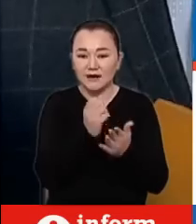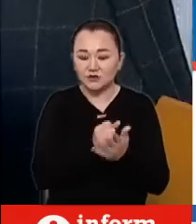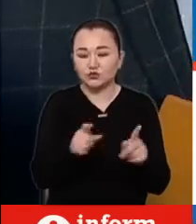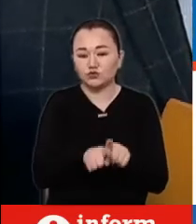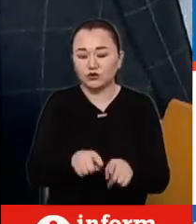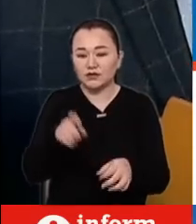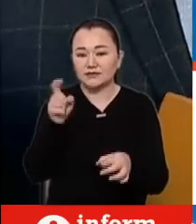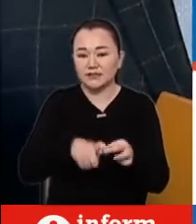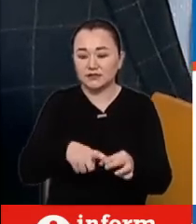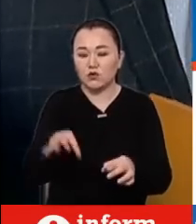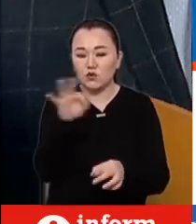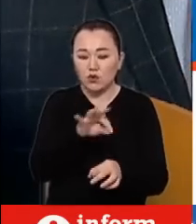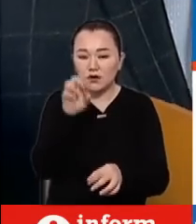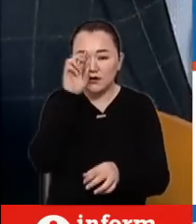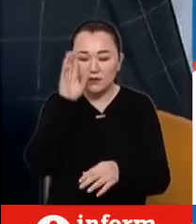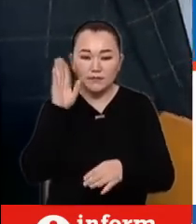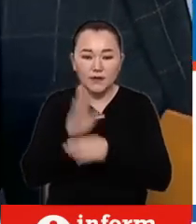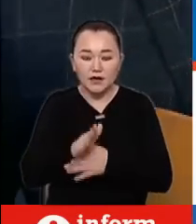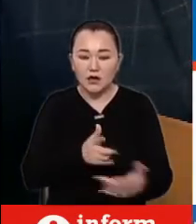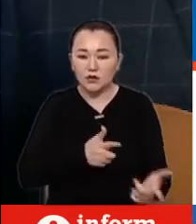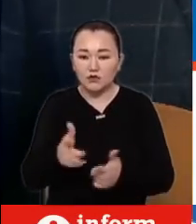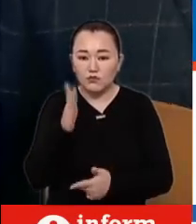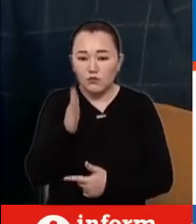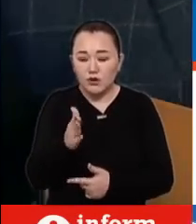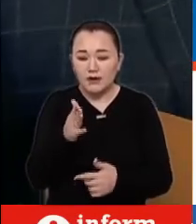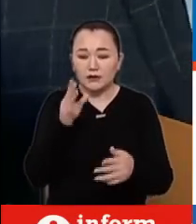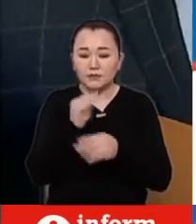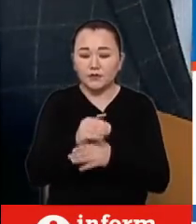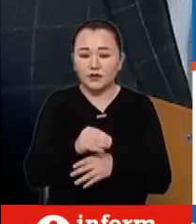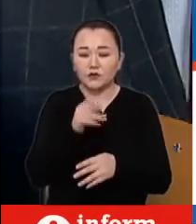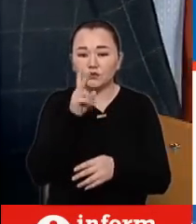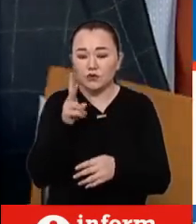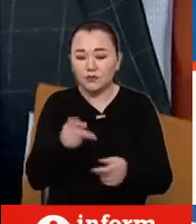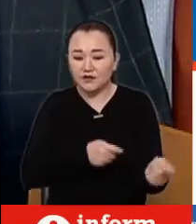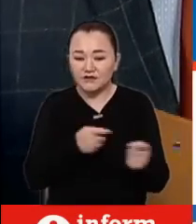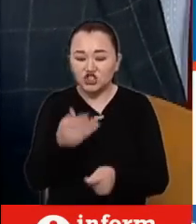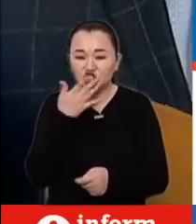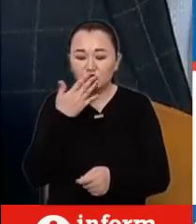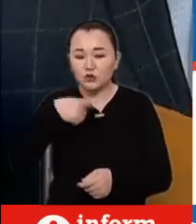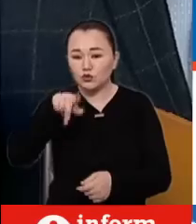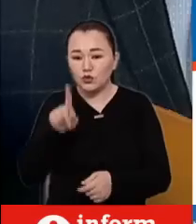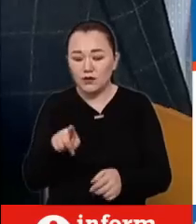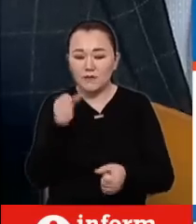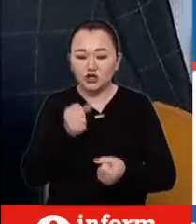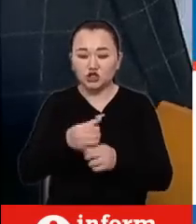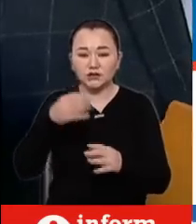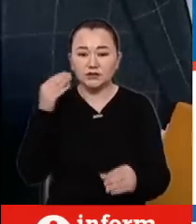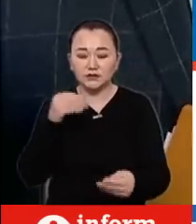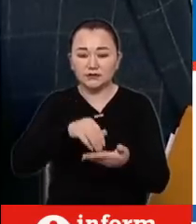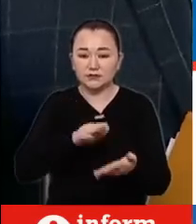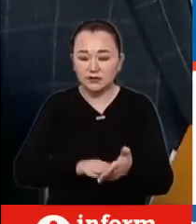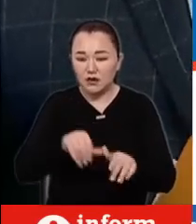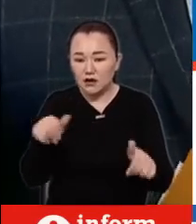да тіркеу жөнінде үкімет қаулысы әзірленді. Сонымен қоса елімізге кіргізілген шетелдік нөмірлі автокөліктерді заңдастыру